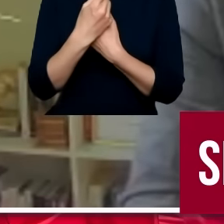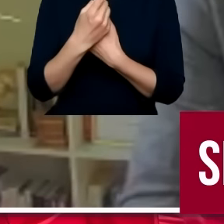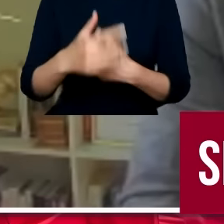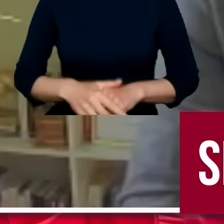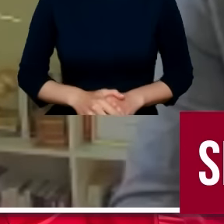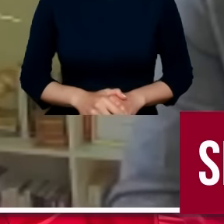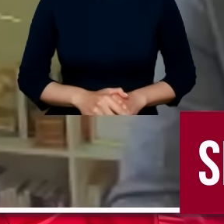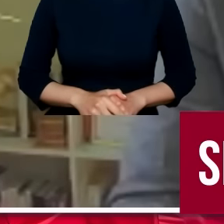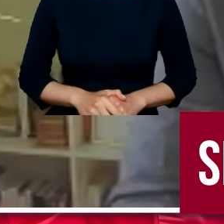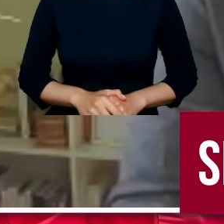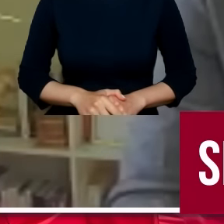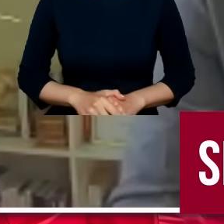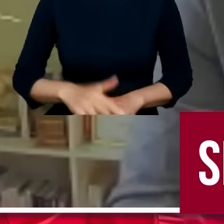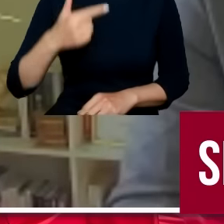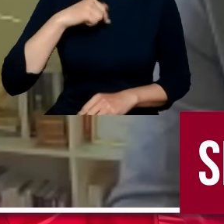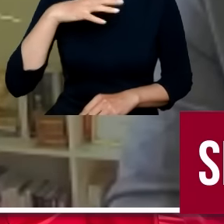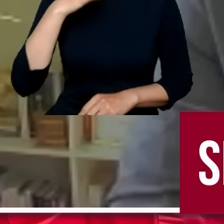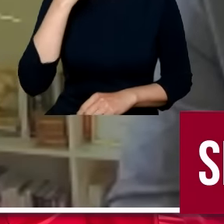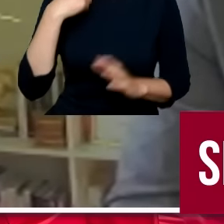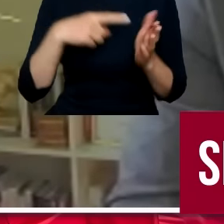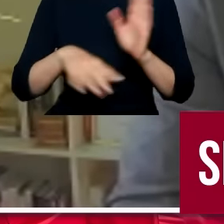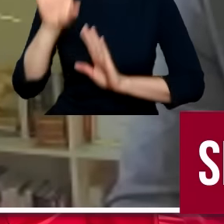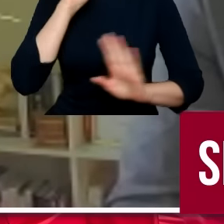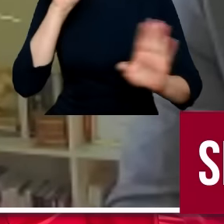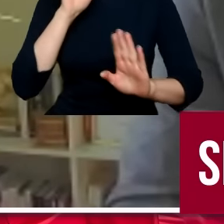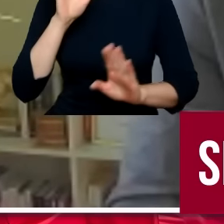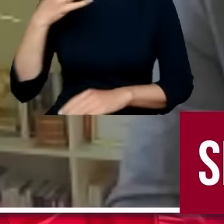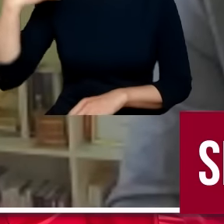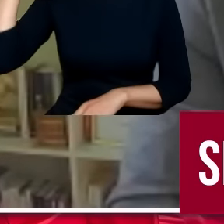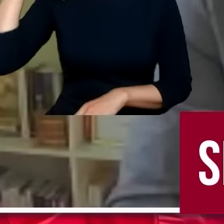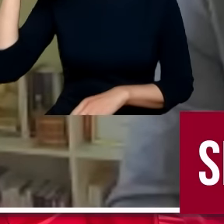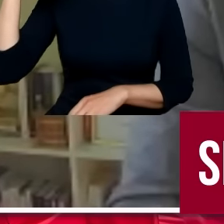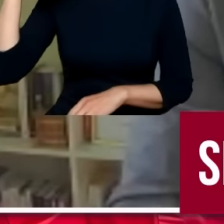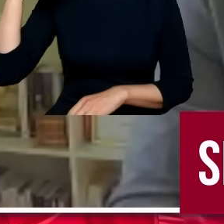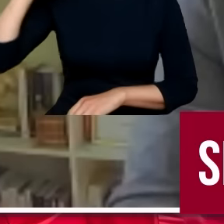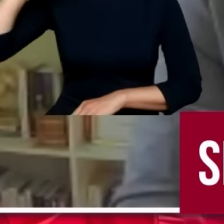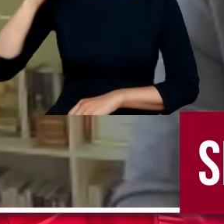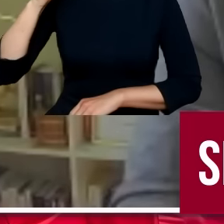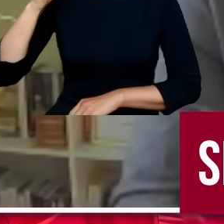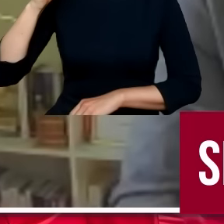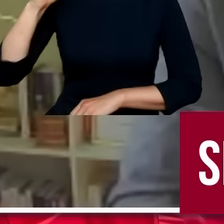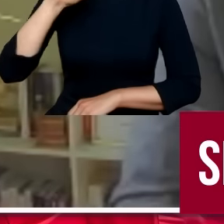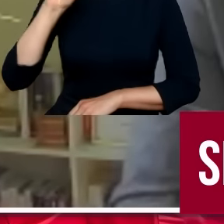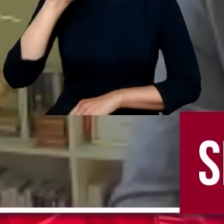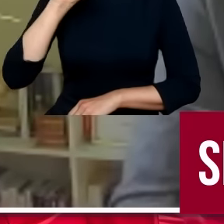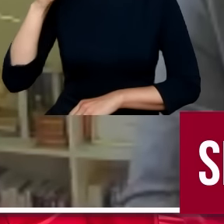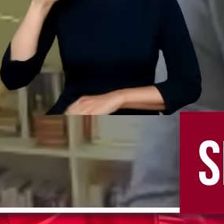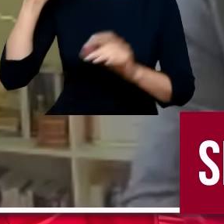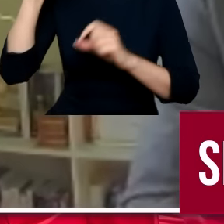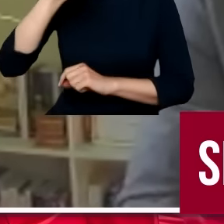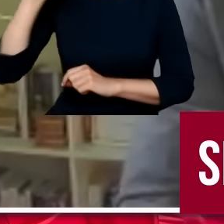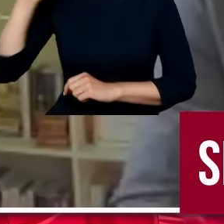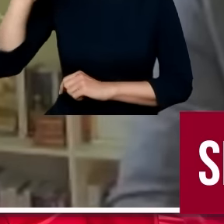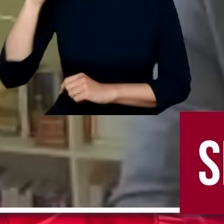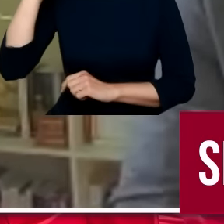że to mniej więcej tak jakby oficerowie trj rzeszy pod koniec drugiej wojny światowej zasugerowali